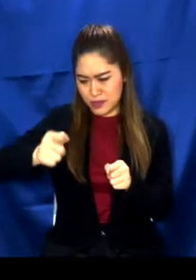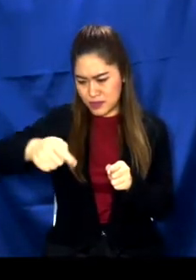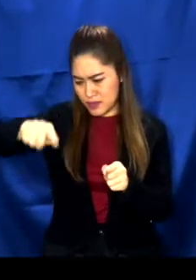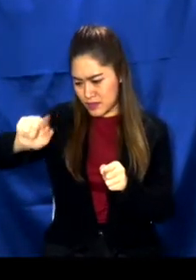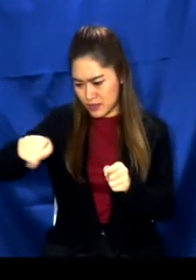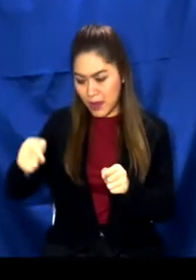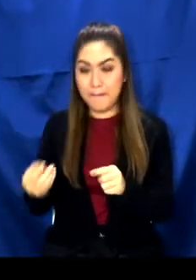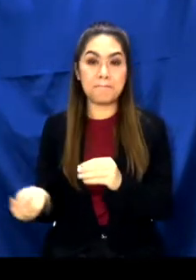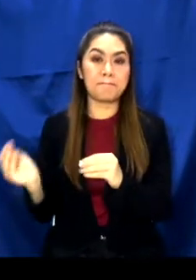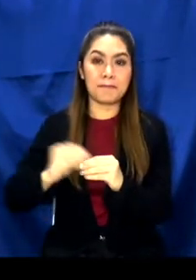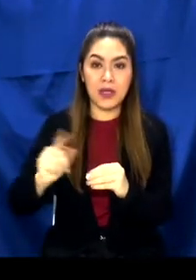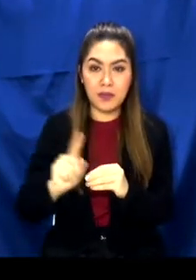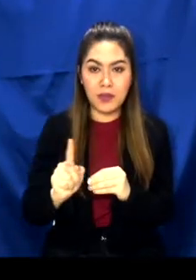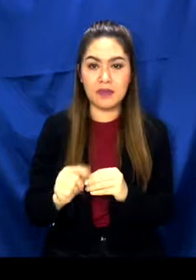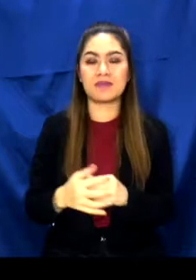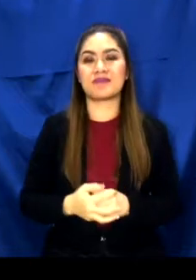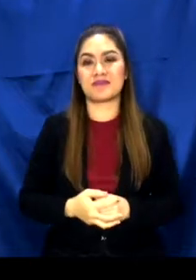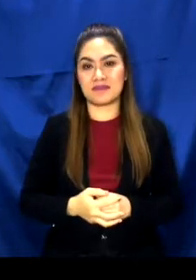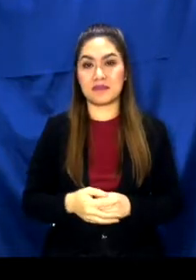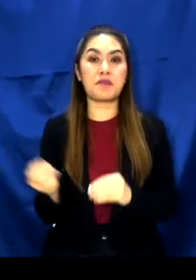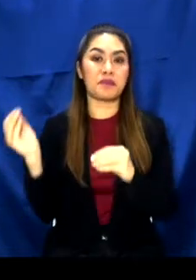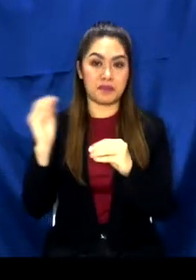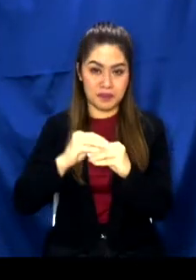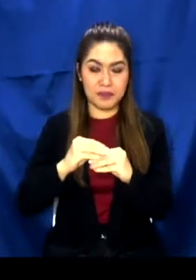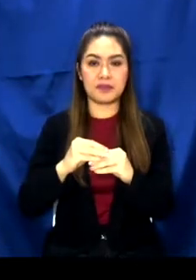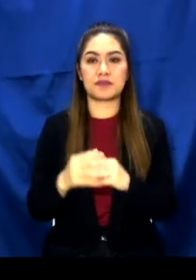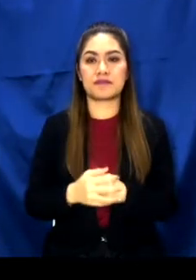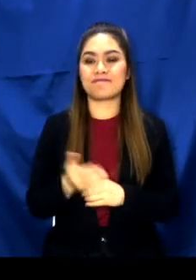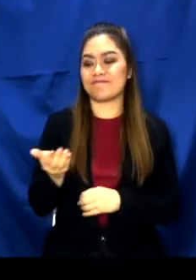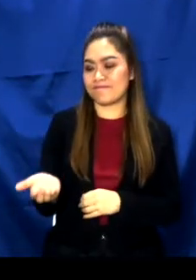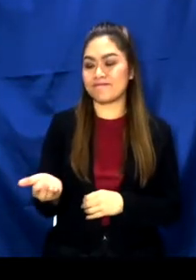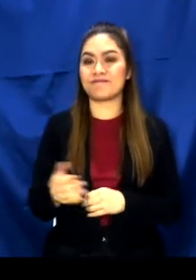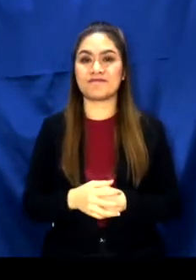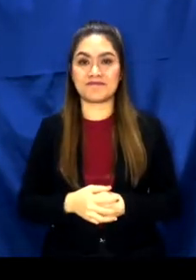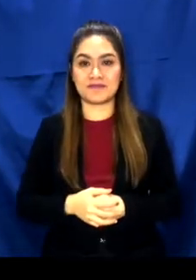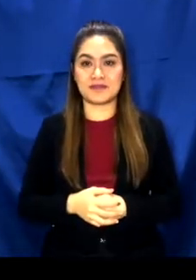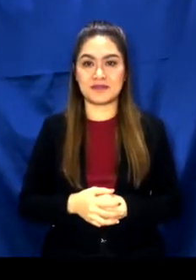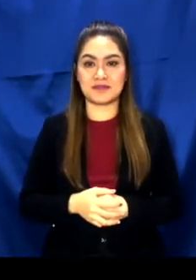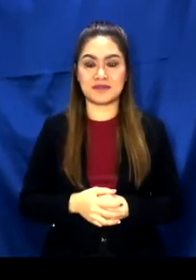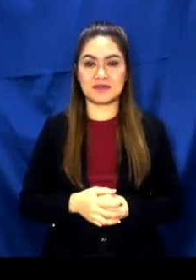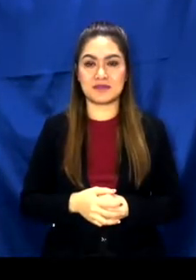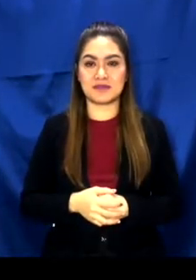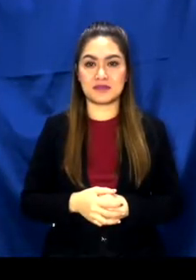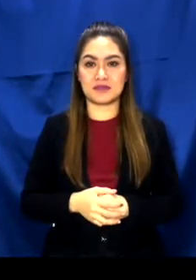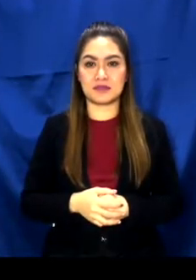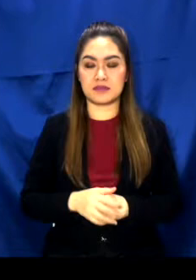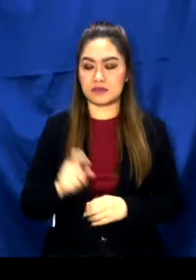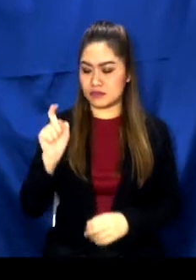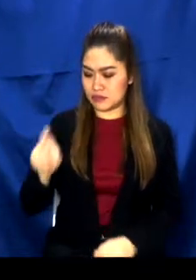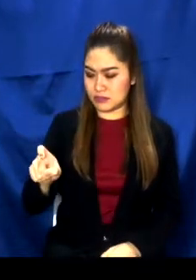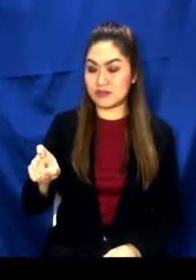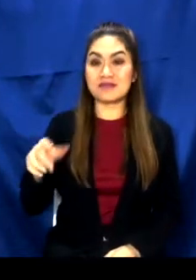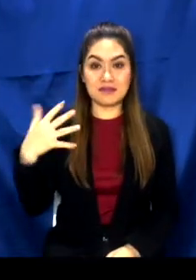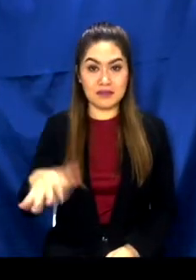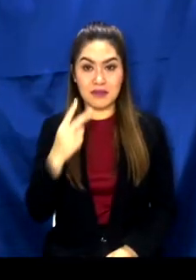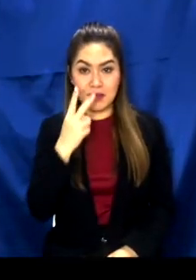เราก็จะต้องมีไอเทมเสริมตัวตรงนี้ค่ะเดดไลน์ตรงนี้พอกดปุ๊บเห็นไหม